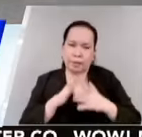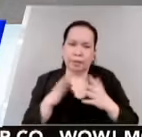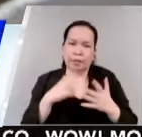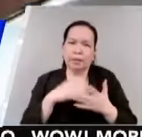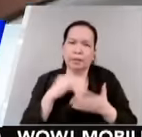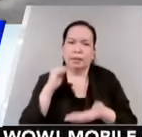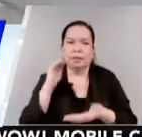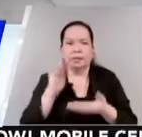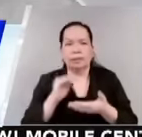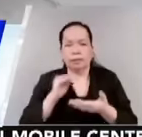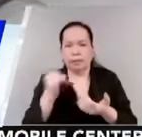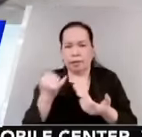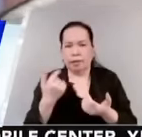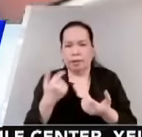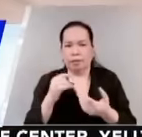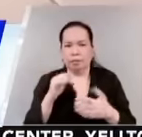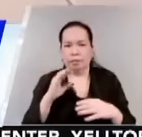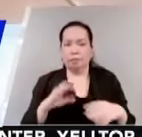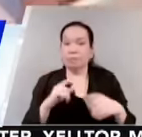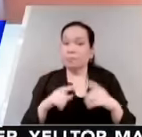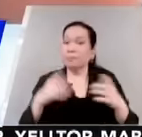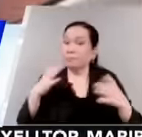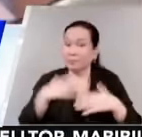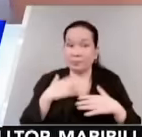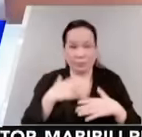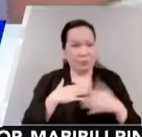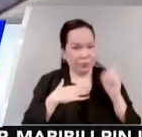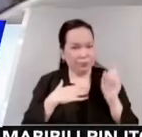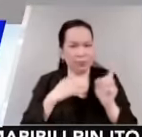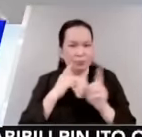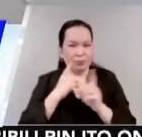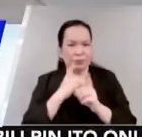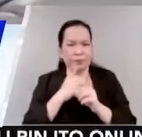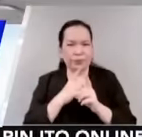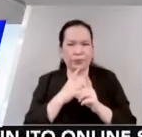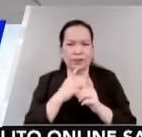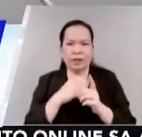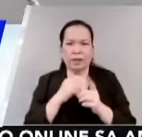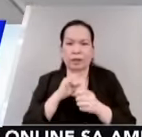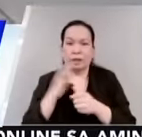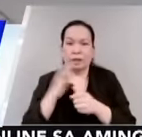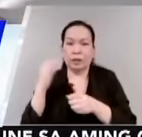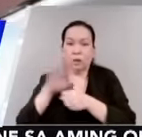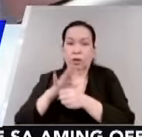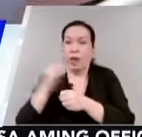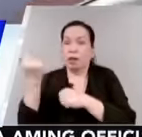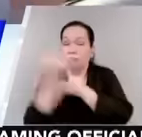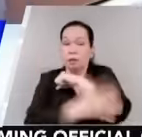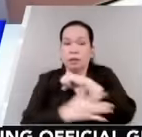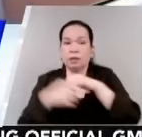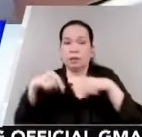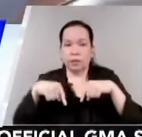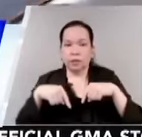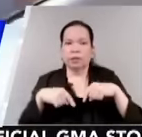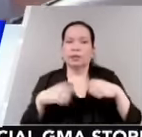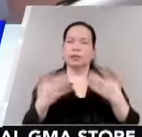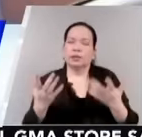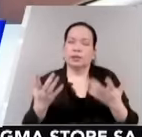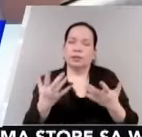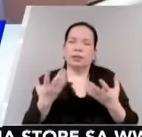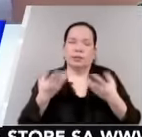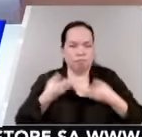ngayon. Masaya. At kung ano yung stress namin sa ibang bansa, parang napapawi din dahil